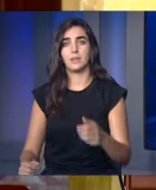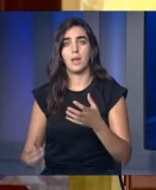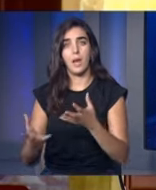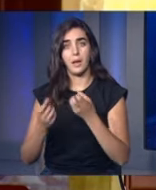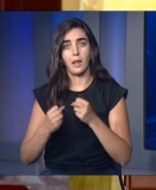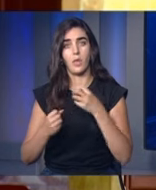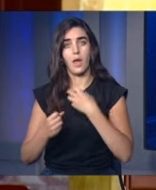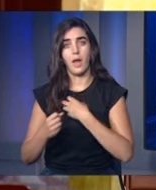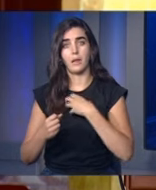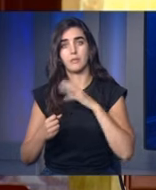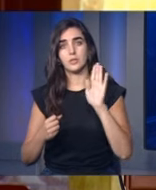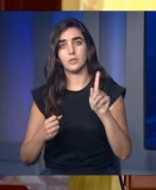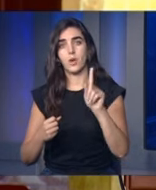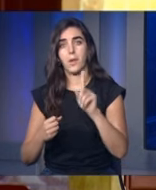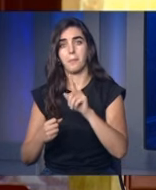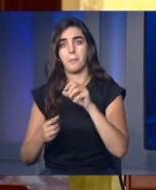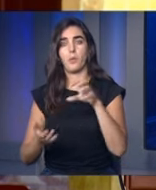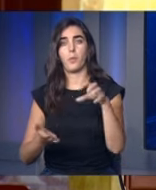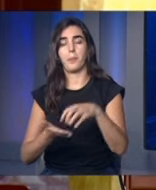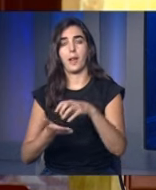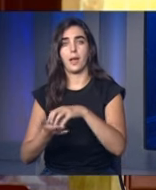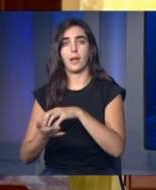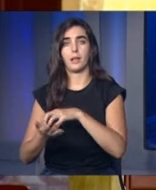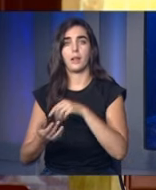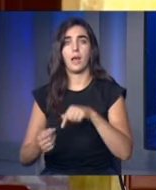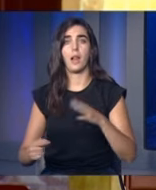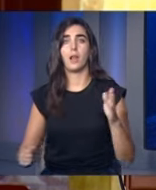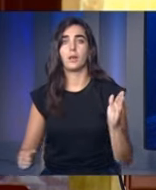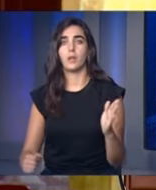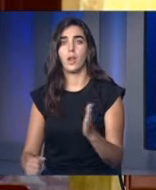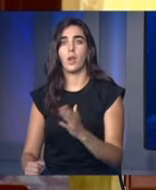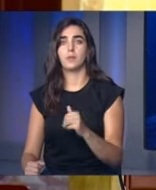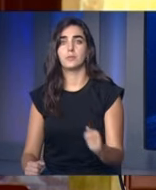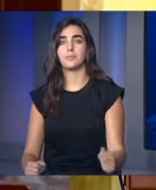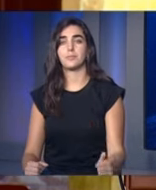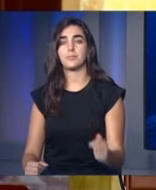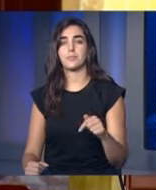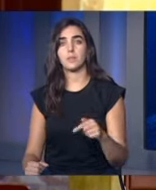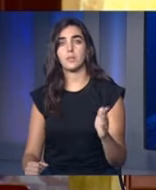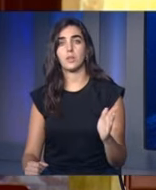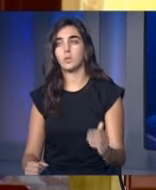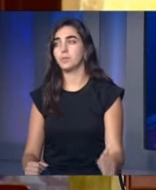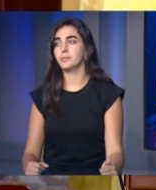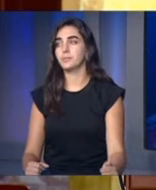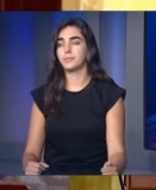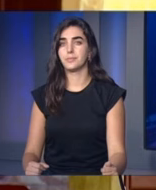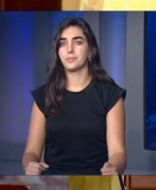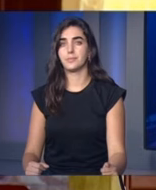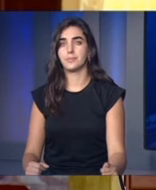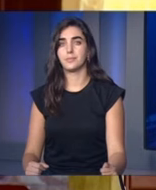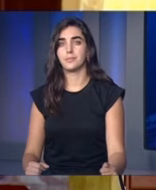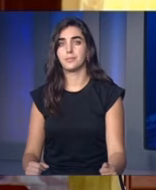عنه واتخذوا قرارا تاريخيا حرا ولأنقذوا